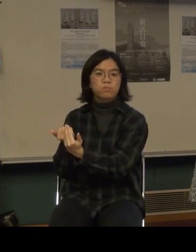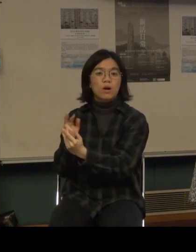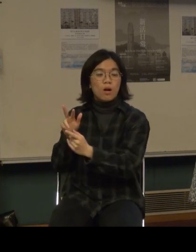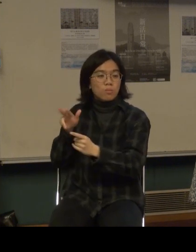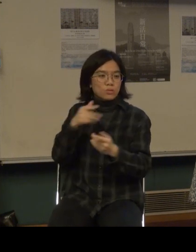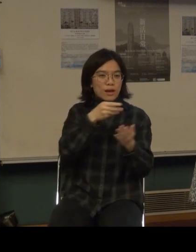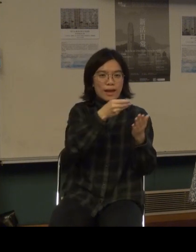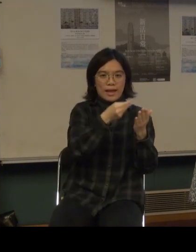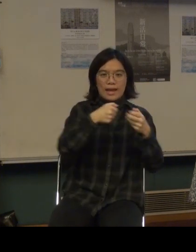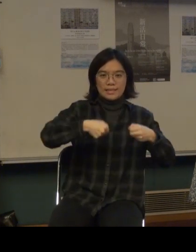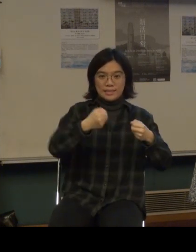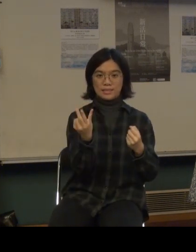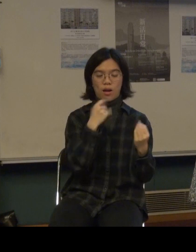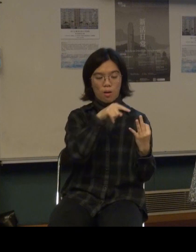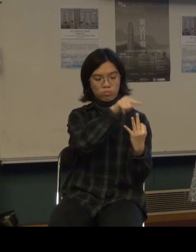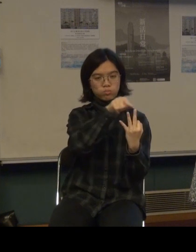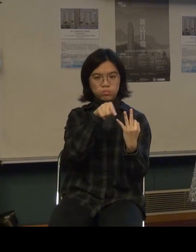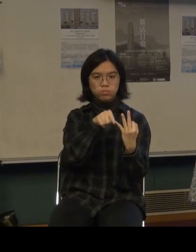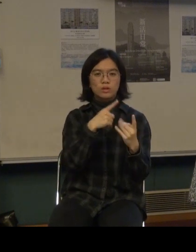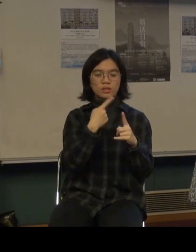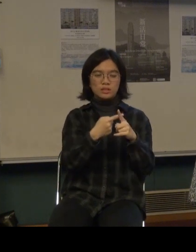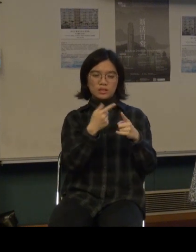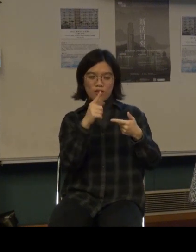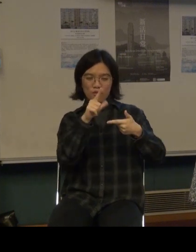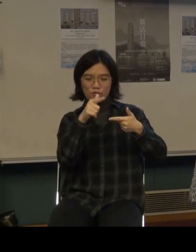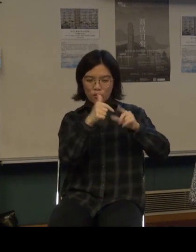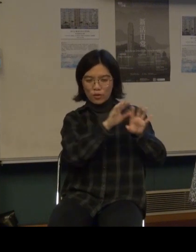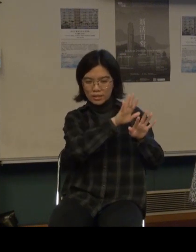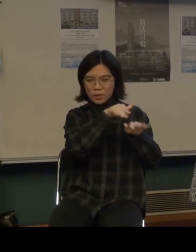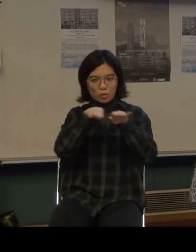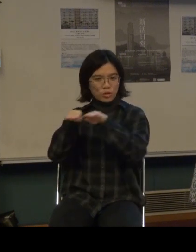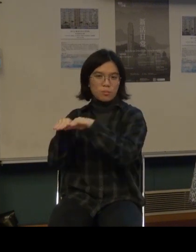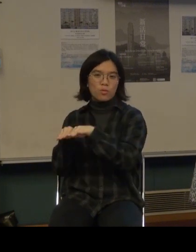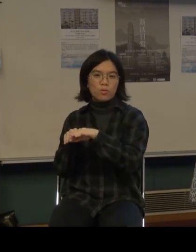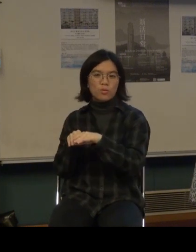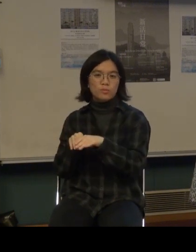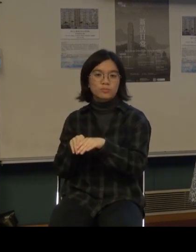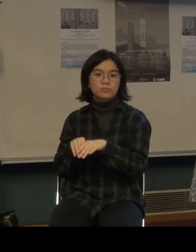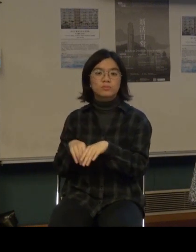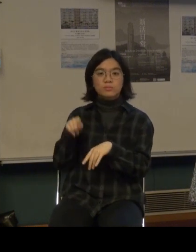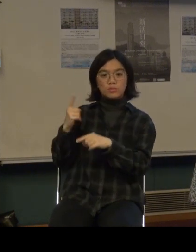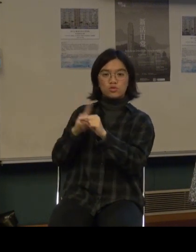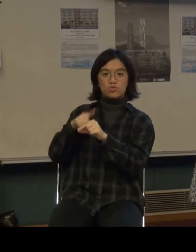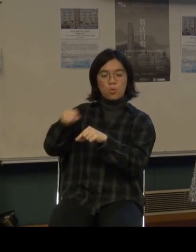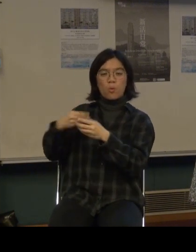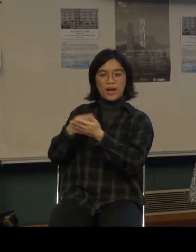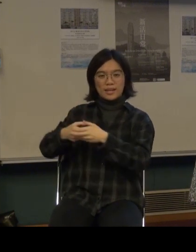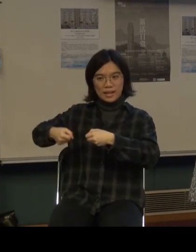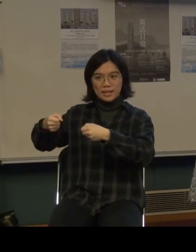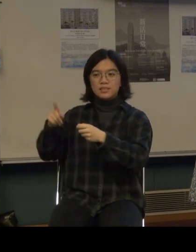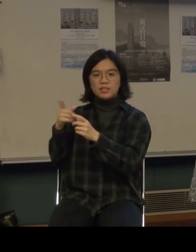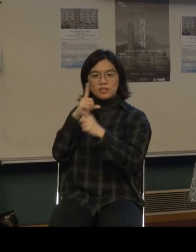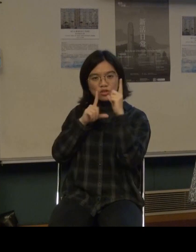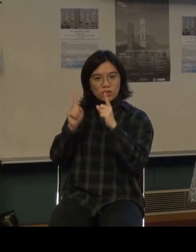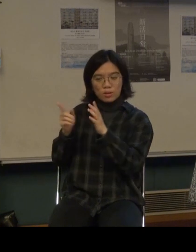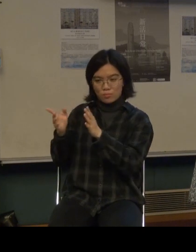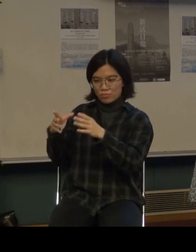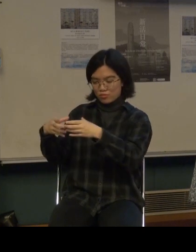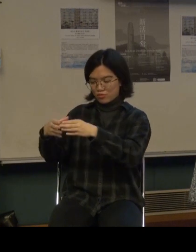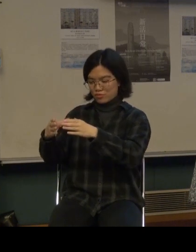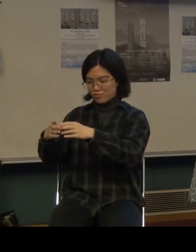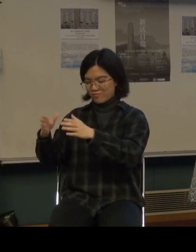理嘅手法嘅。基本上喺中環街市係一個長方體嘅建築物啦。嗱，因為嗰個地盤